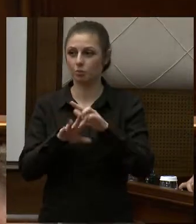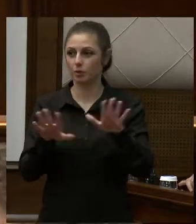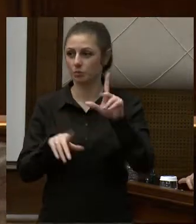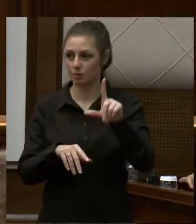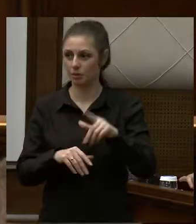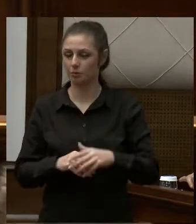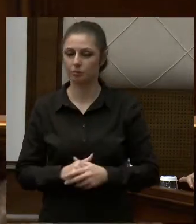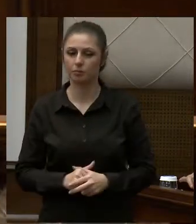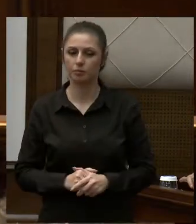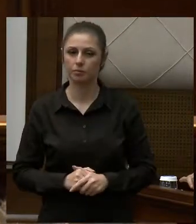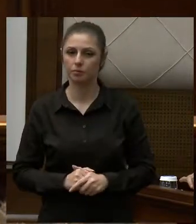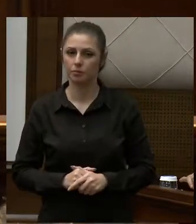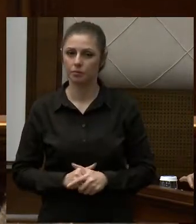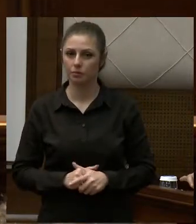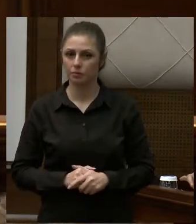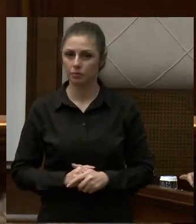Vereceğim.